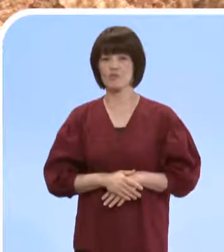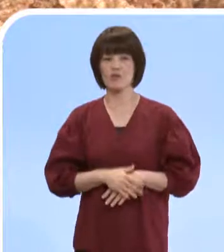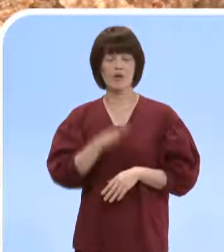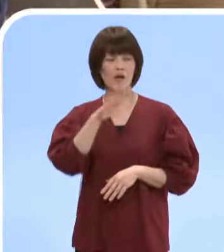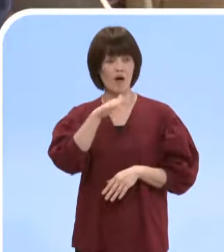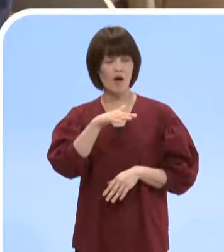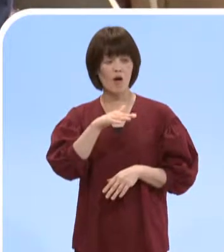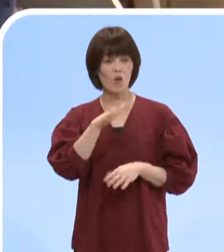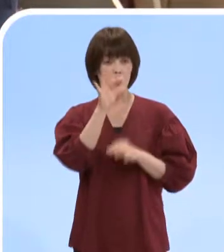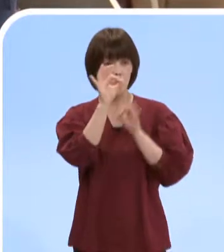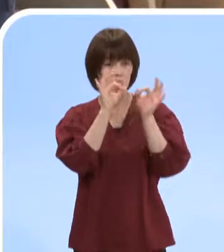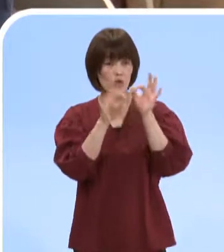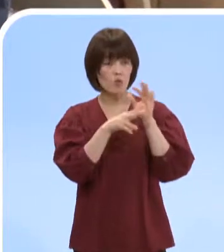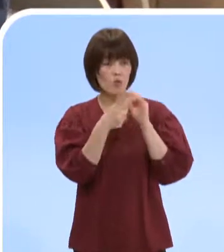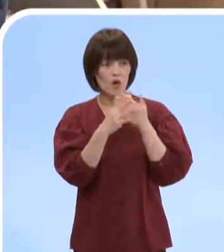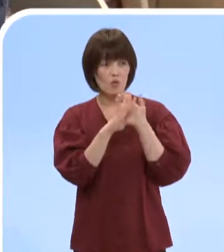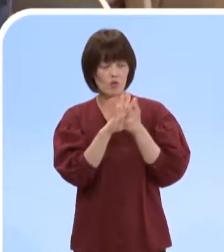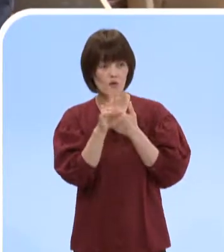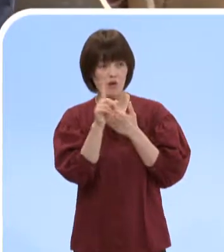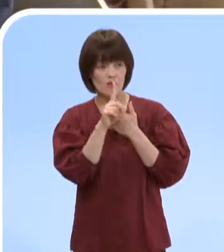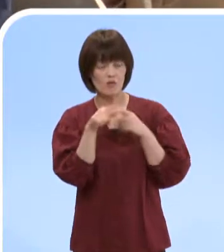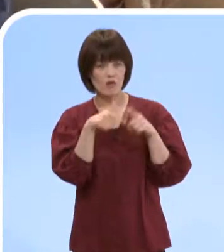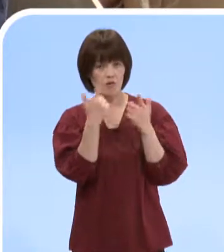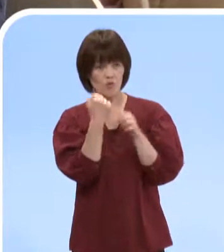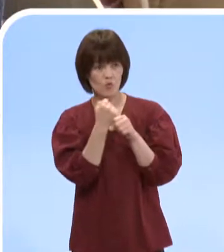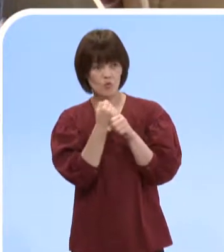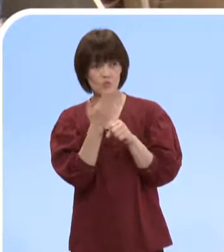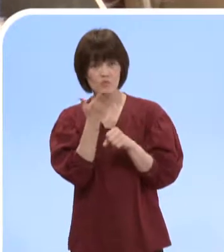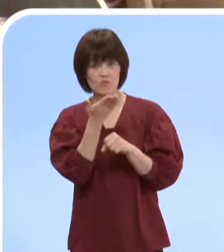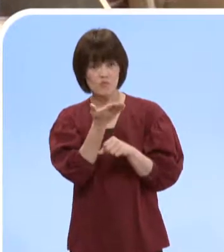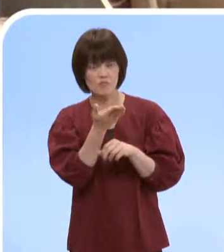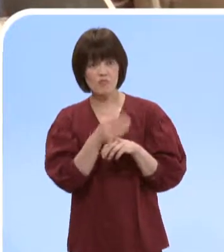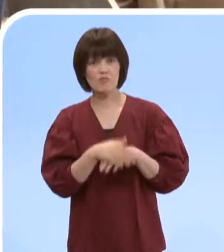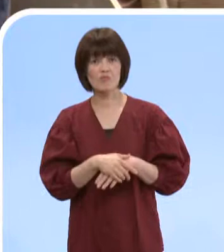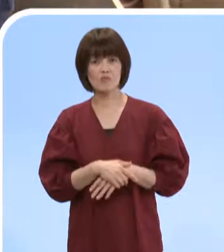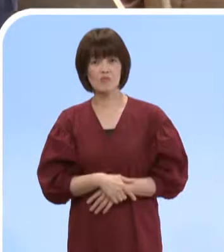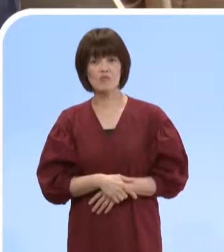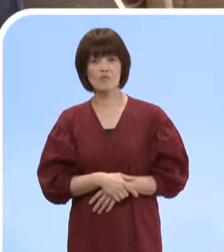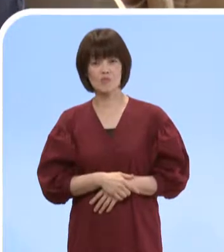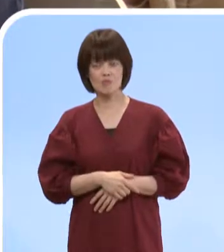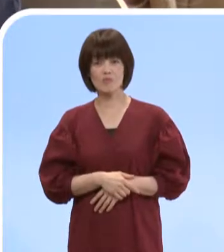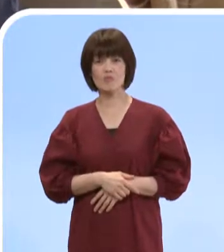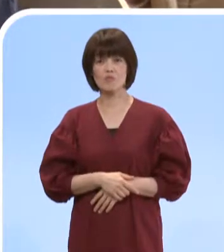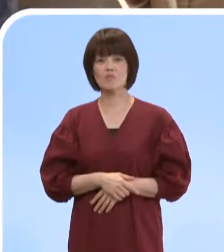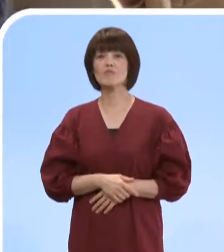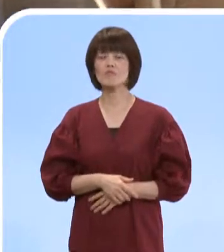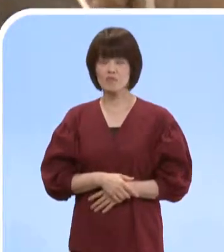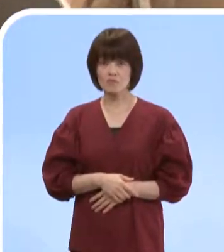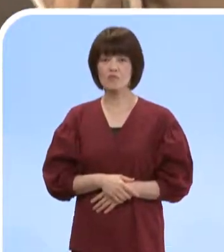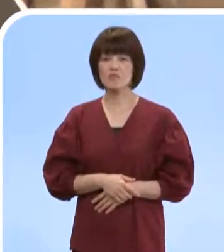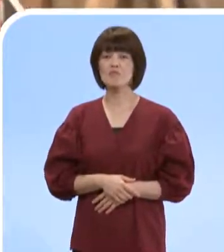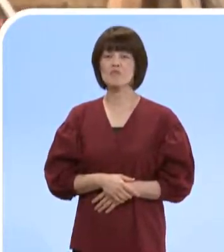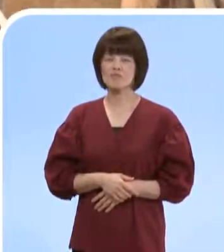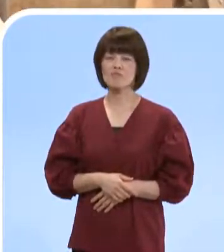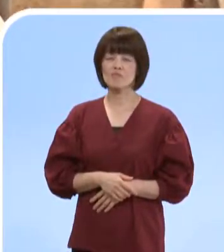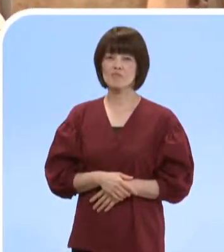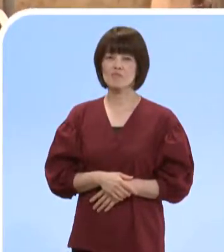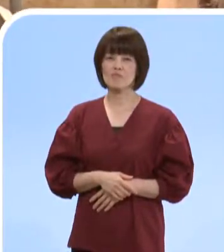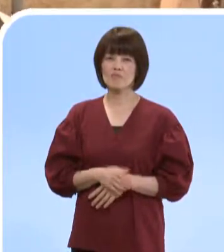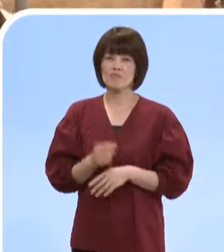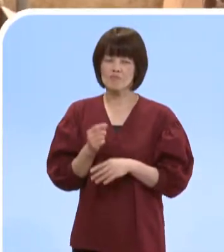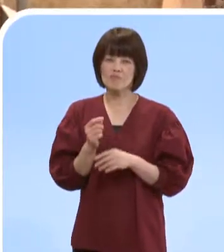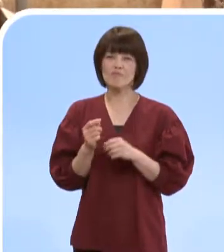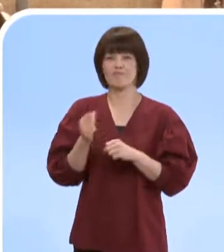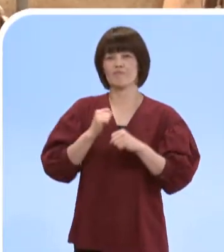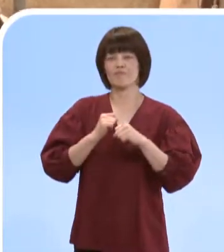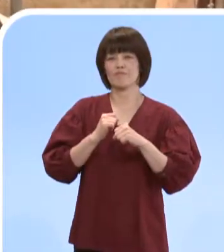外で何か作って貼るものがあったりとかするんですか？は い、そうですね、まあ、小さいことです